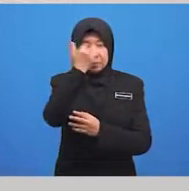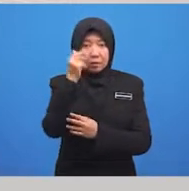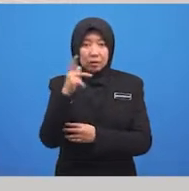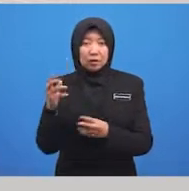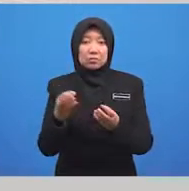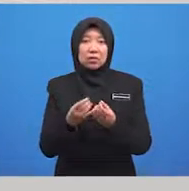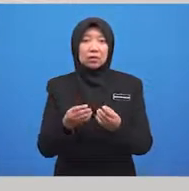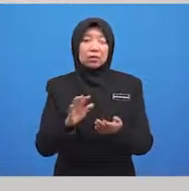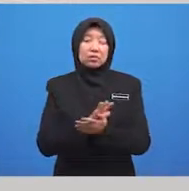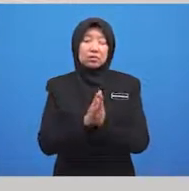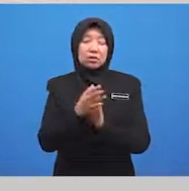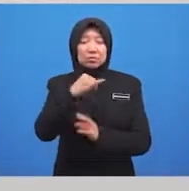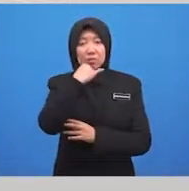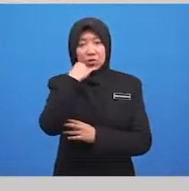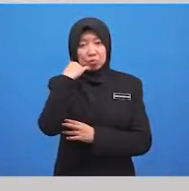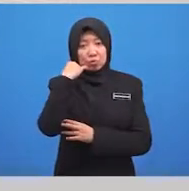tanah menjadi tandus.